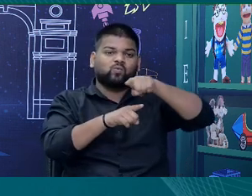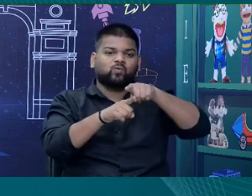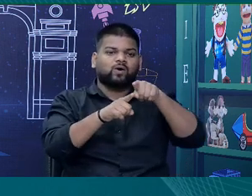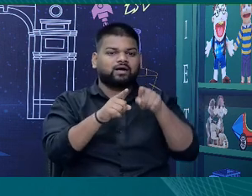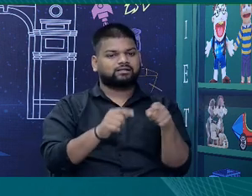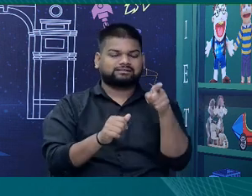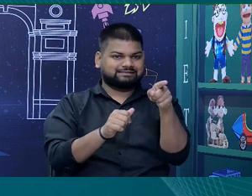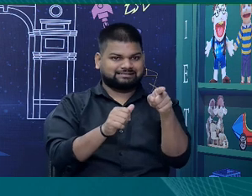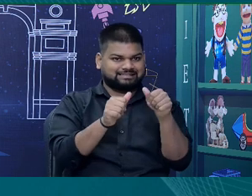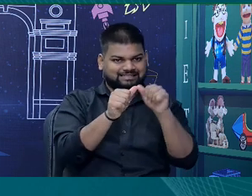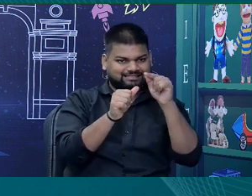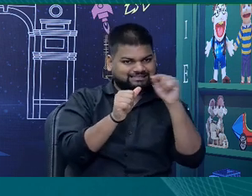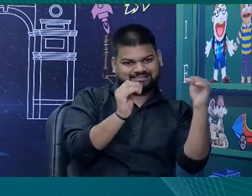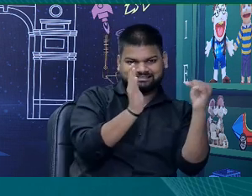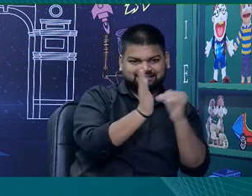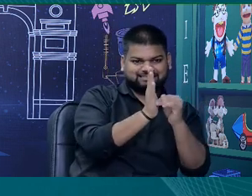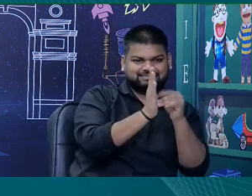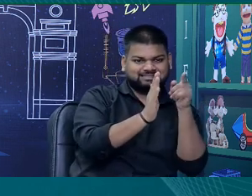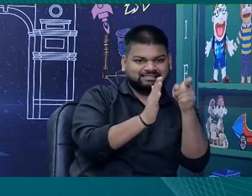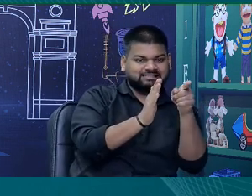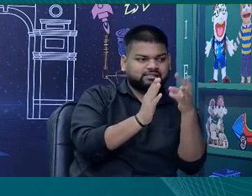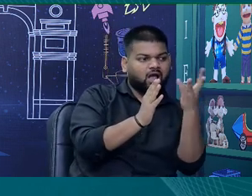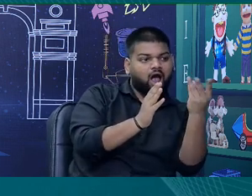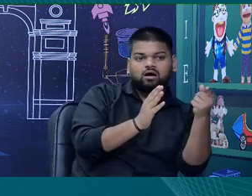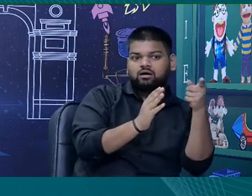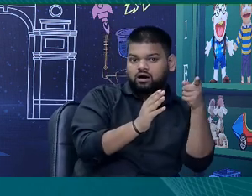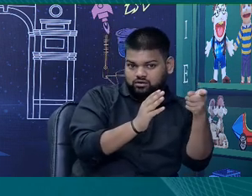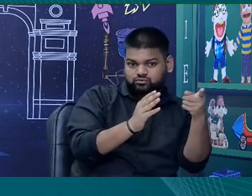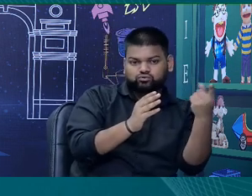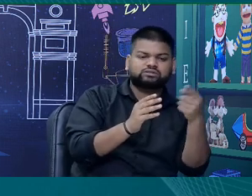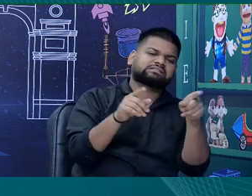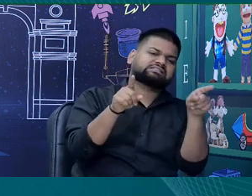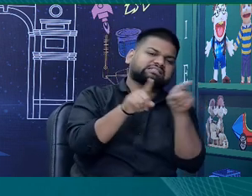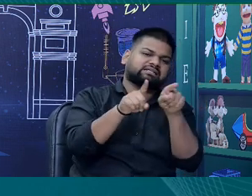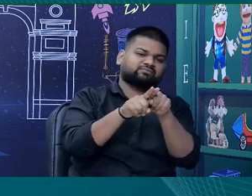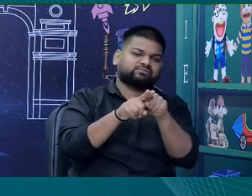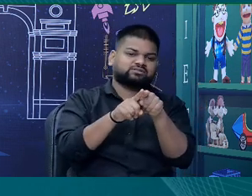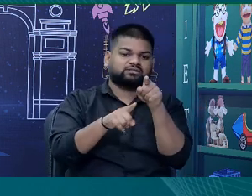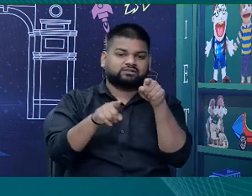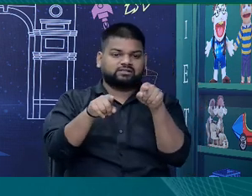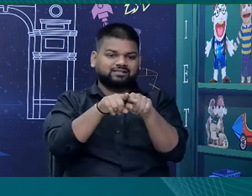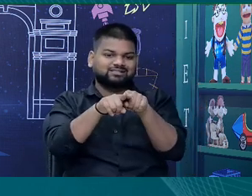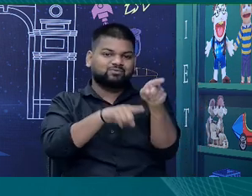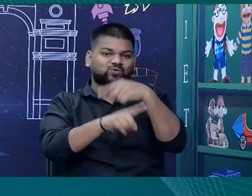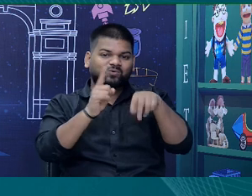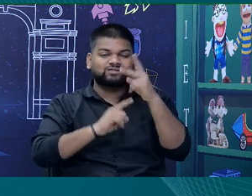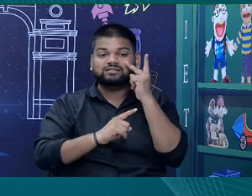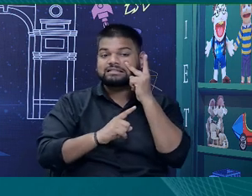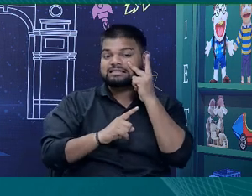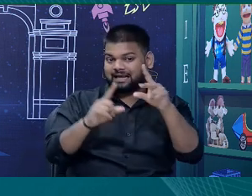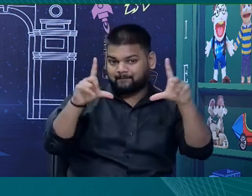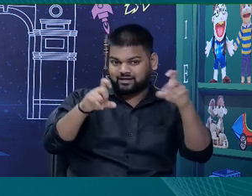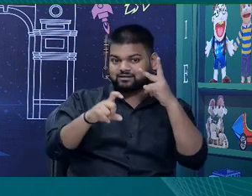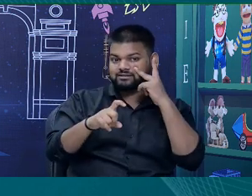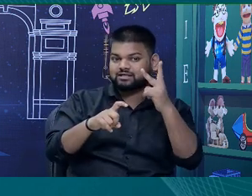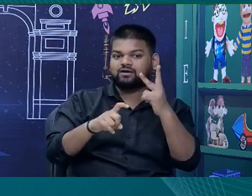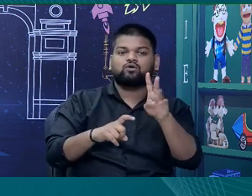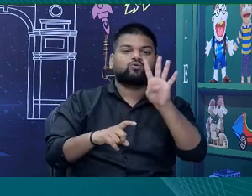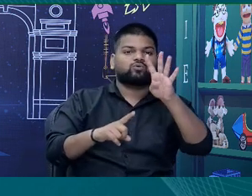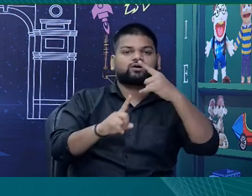आपके 4xy और - 3xy यहां पे आप देखेंगे एक्सी एक्सी से अलजेब्राइक फैक्टर्स है इसीलिए वो